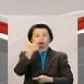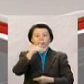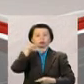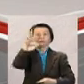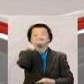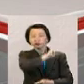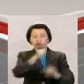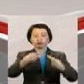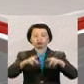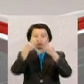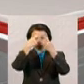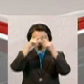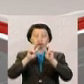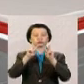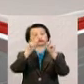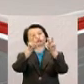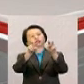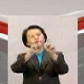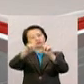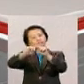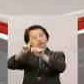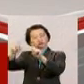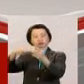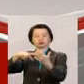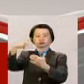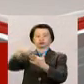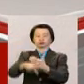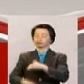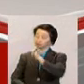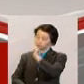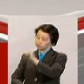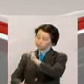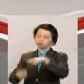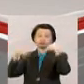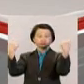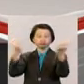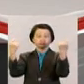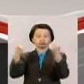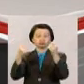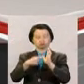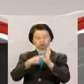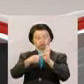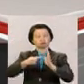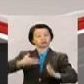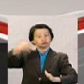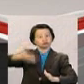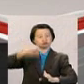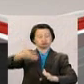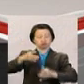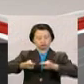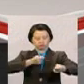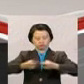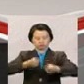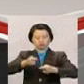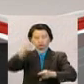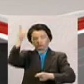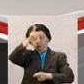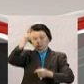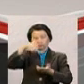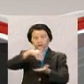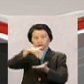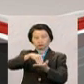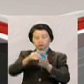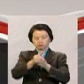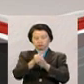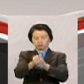peluang untuk menyaksikan pelbagai atau cara. Ya, Aiwan, sambutan kali ini mencatat sejarah bagi pemerintahan Kerajaan Persekutuan yang